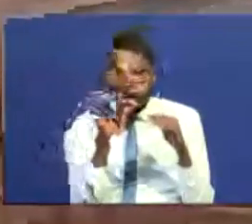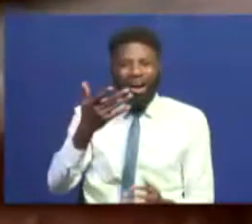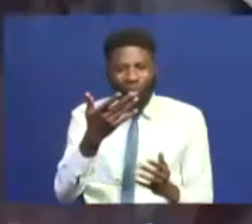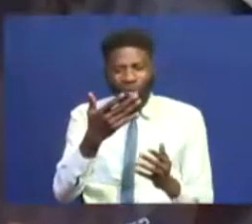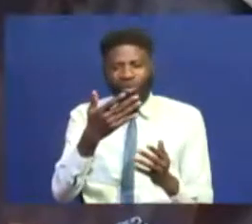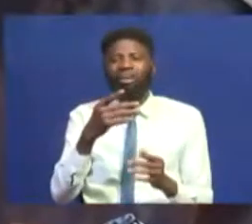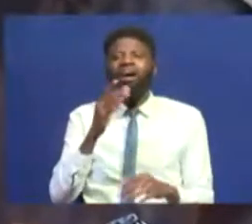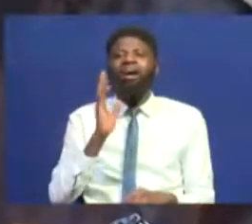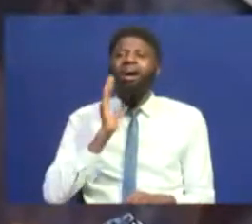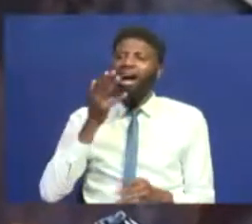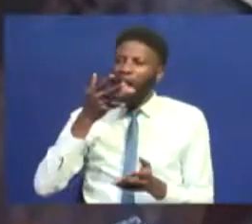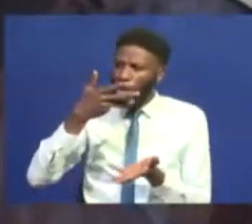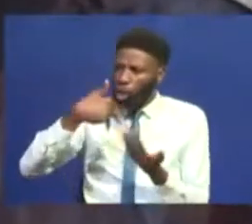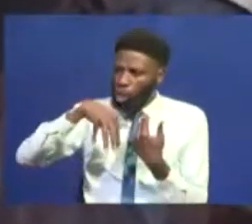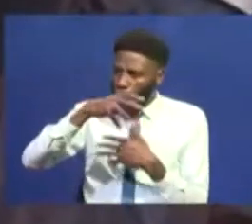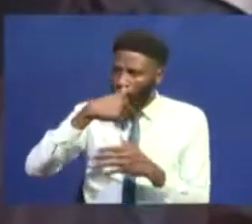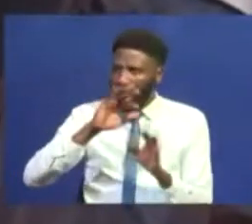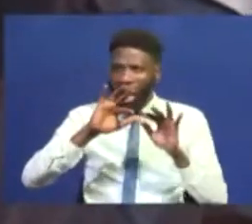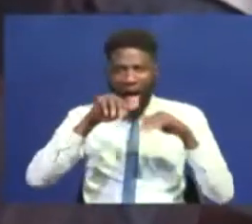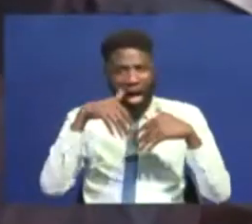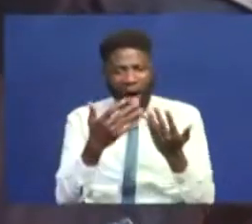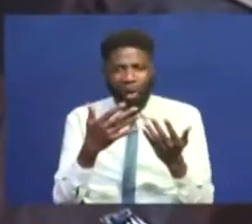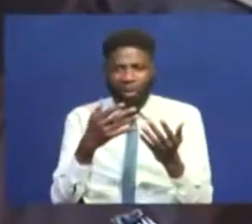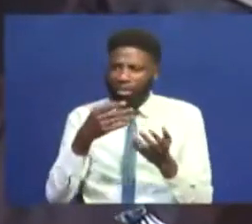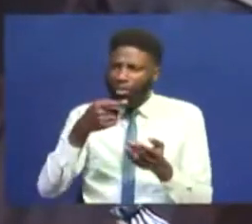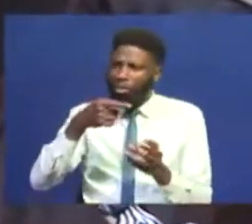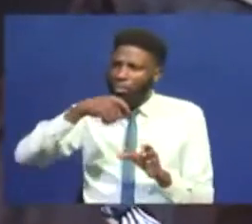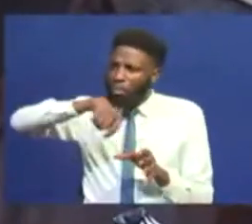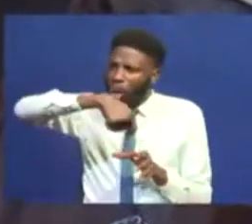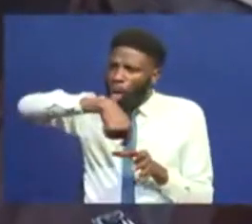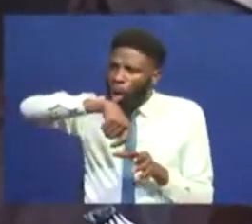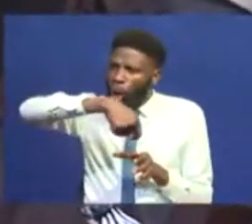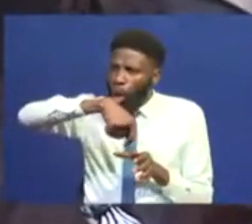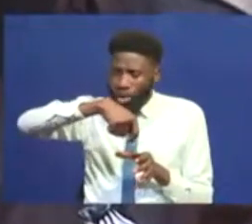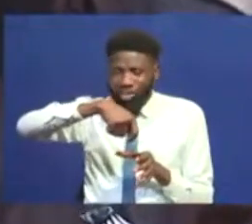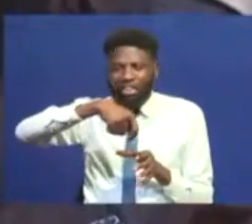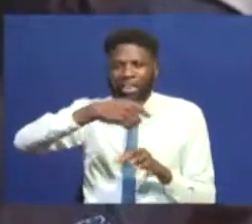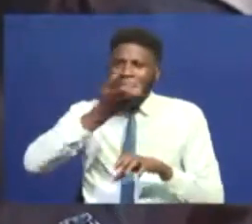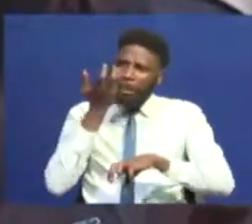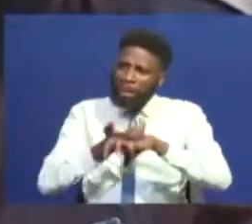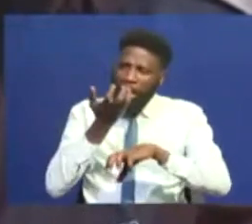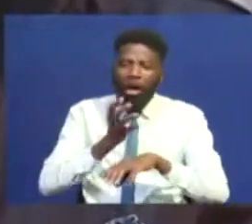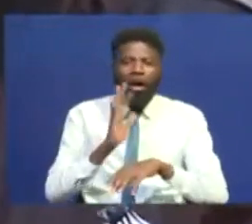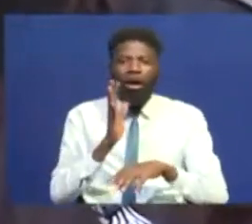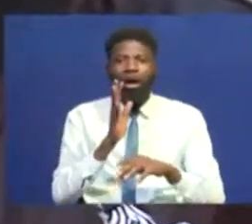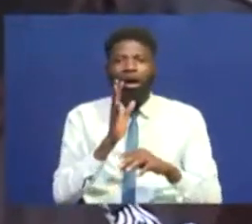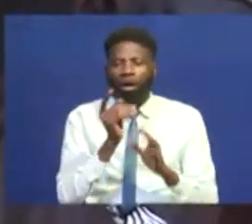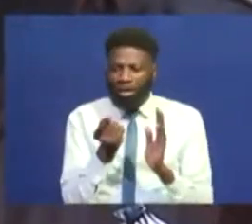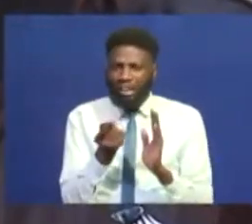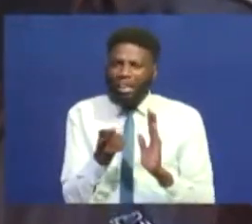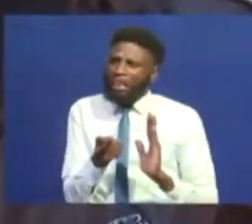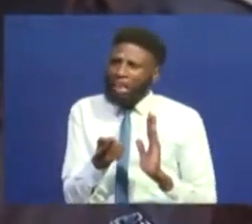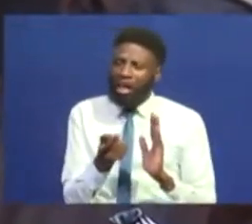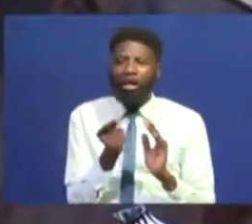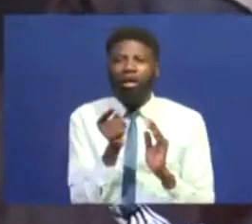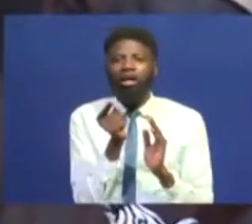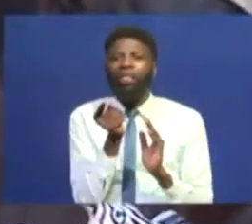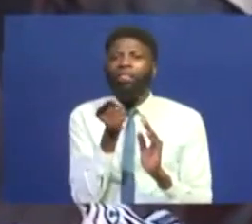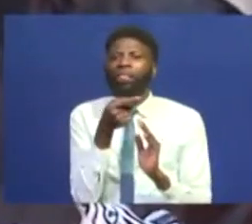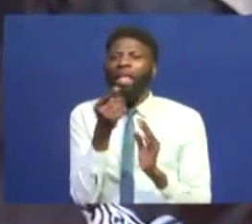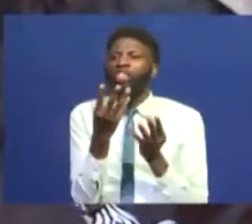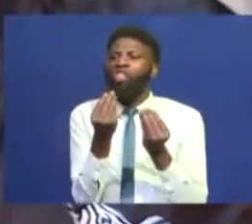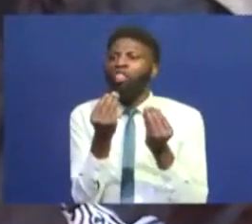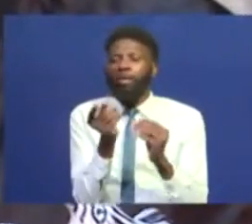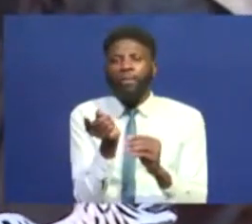langi. Kama ni isikuwe ngumu sana ukipeleka wakati unapochora na ile kalamu yako, anakuuza tu venye unadraw